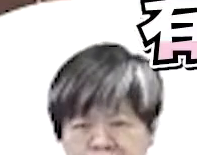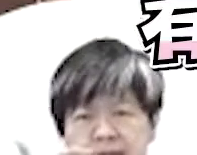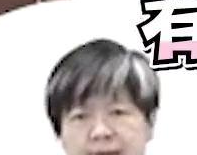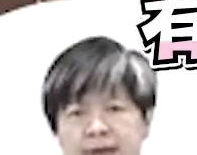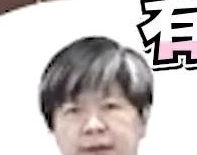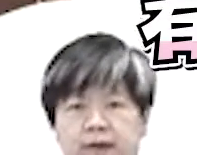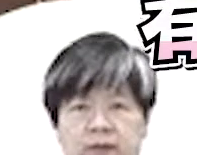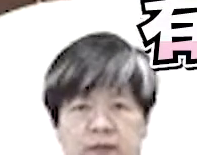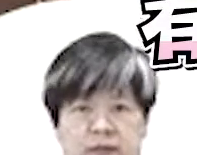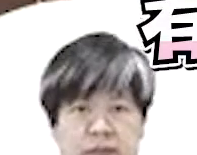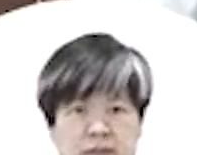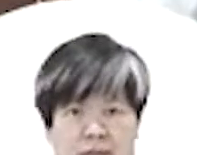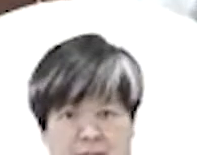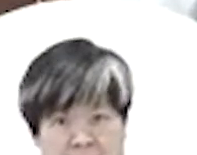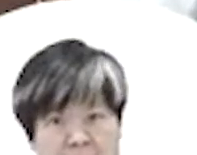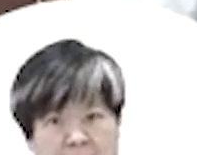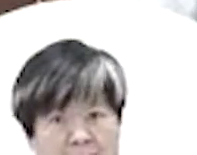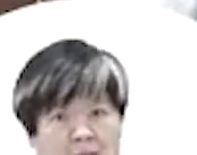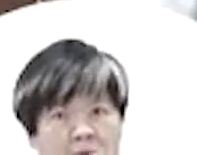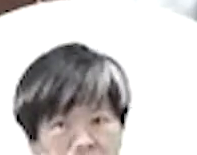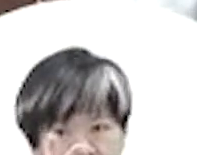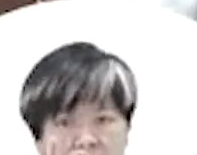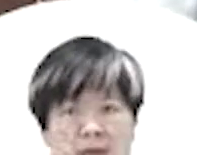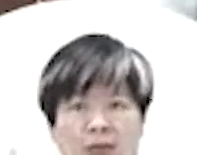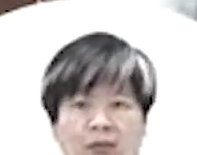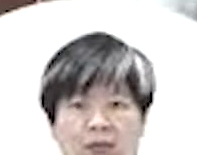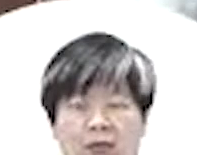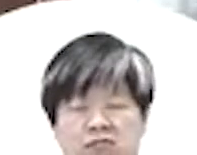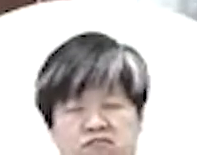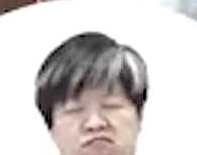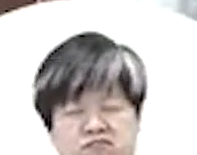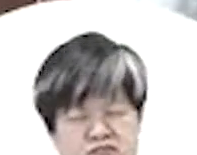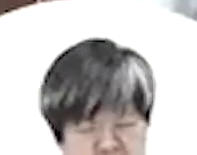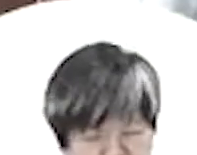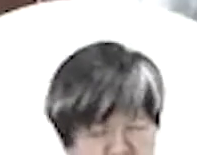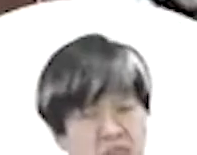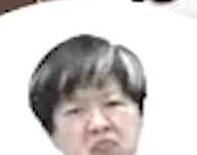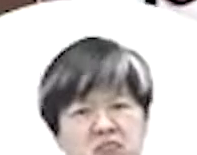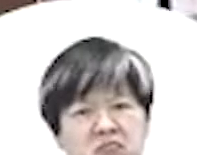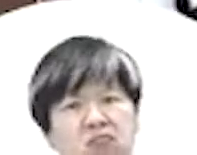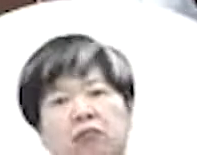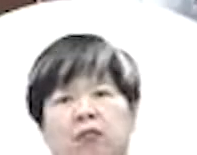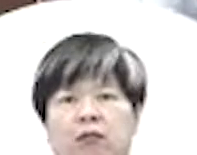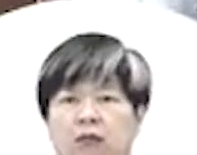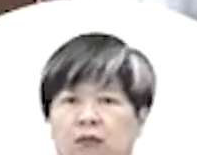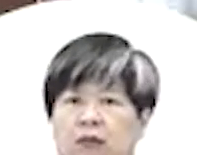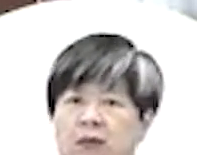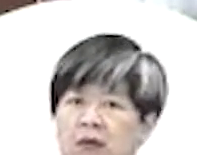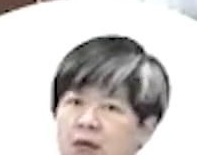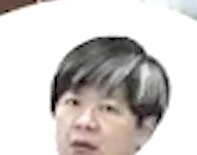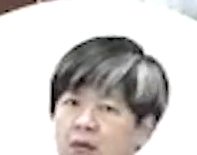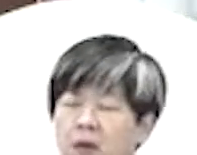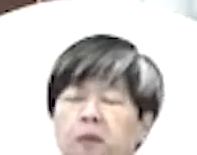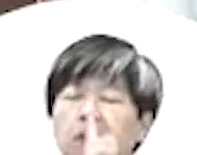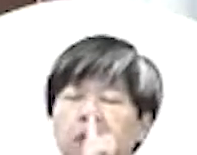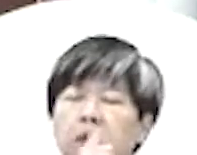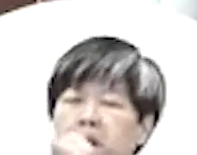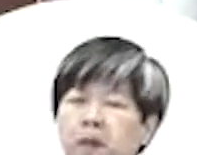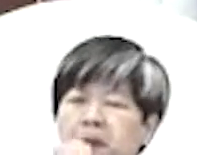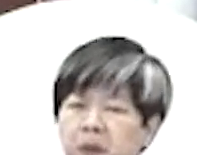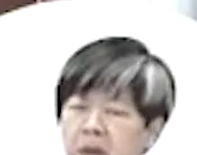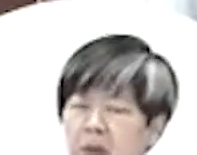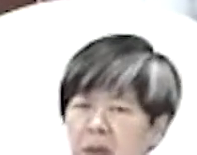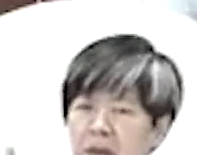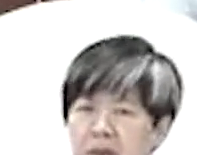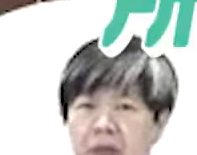年纪都已经60、70岁还在那边铲在那边除，那个很辛苦，默默的付出，默默的做事，台湾